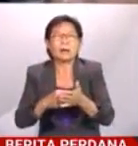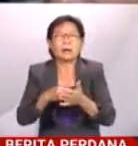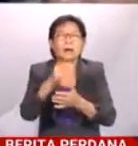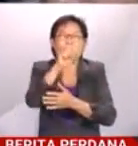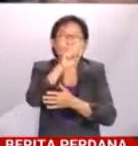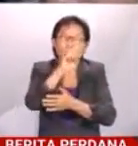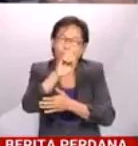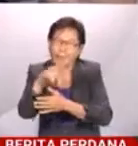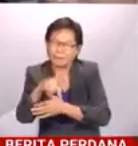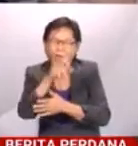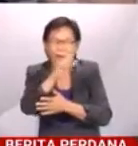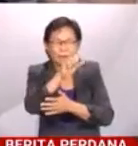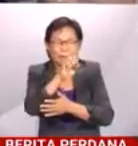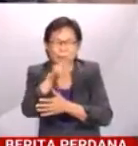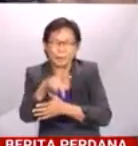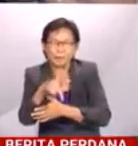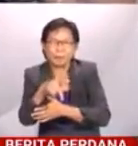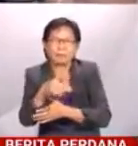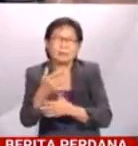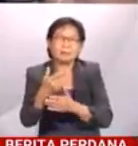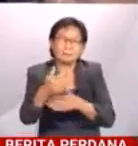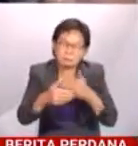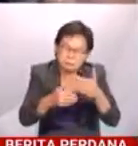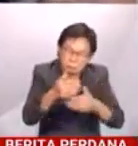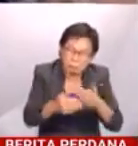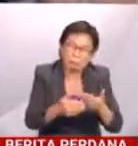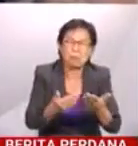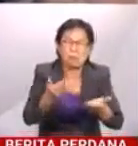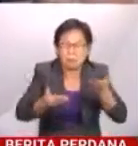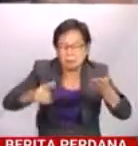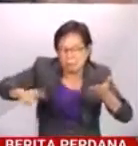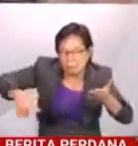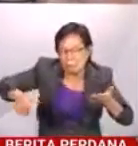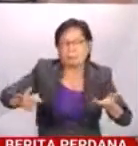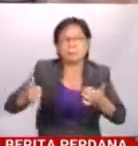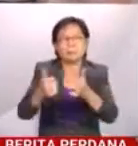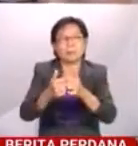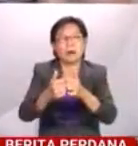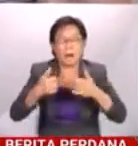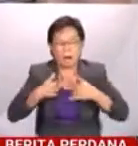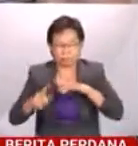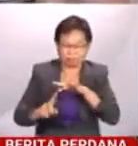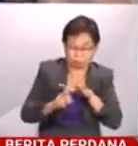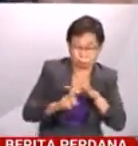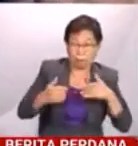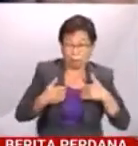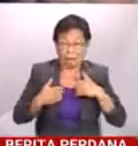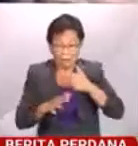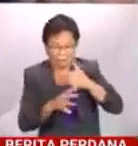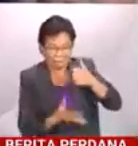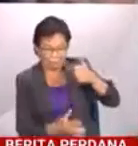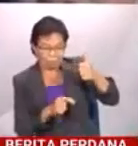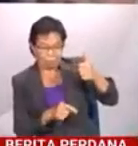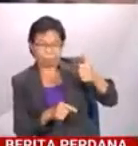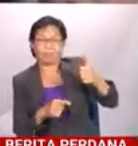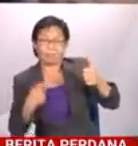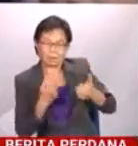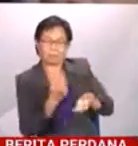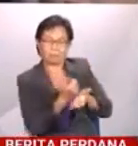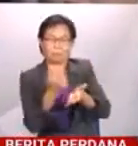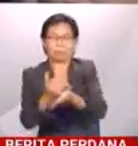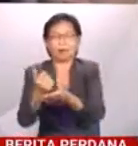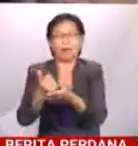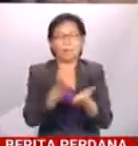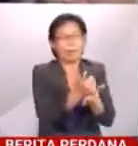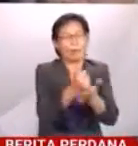prosedur-prosedur yang mungkin melibatkan kelewatan. So dengan wujudnya tabung ni, jadi kita dapat memberi bantuan